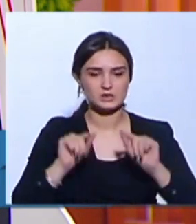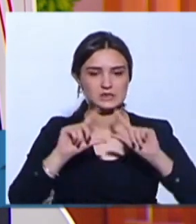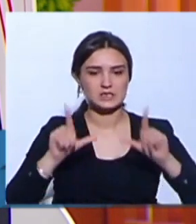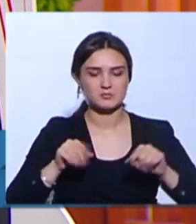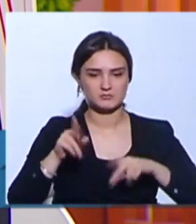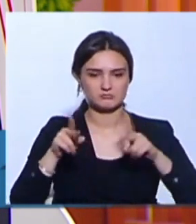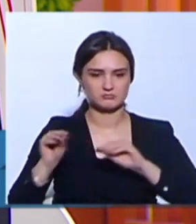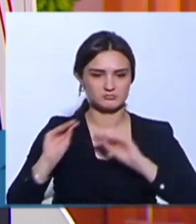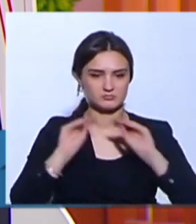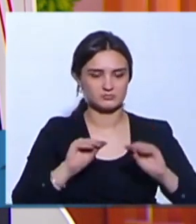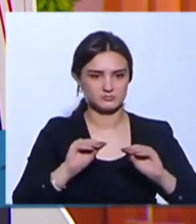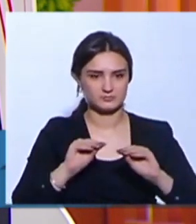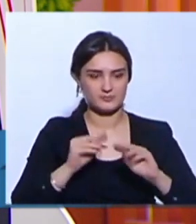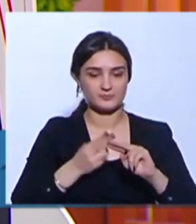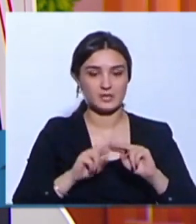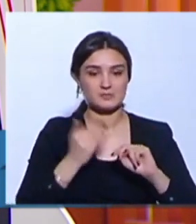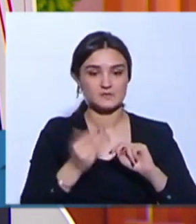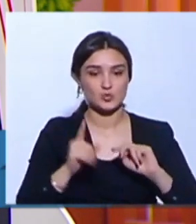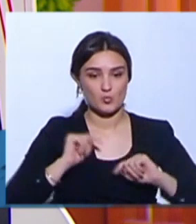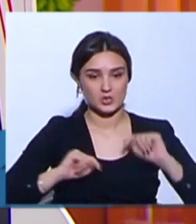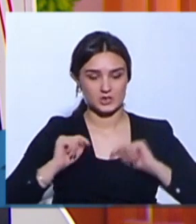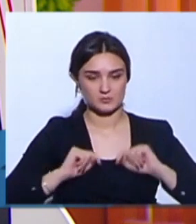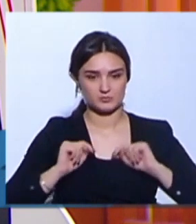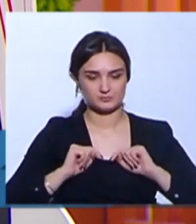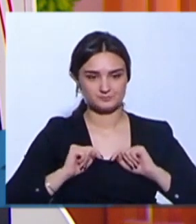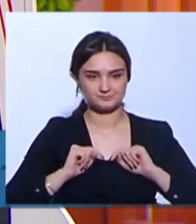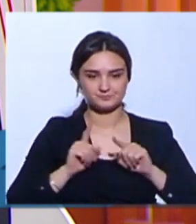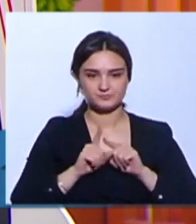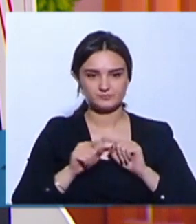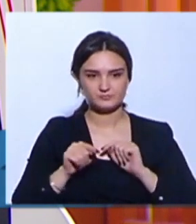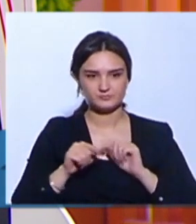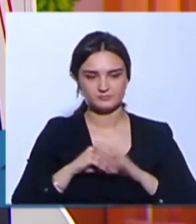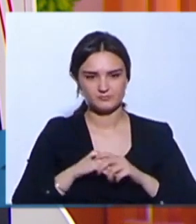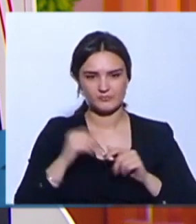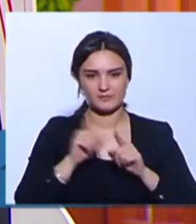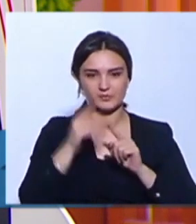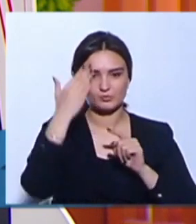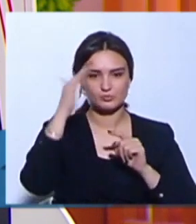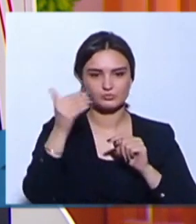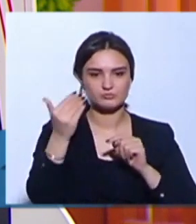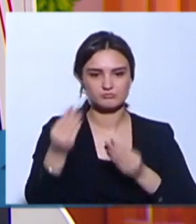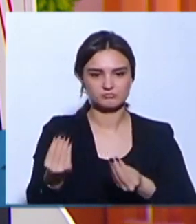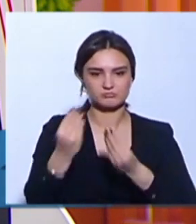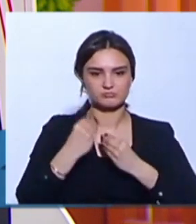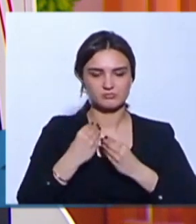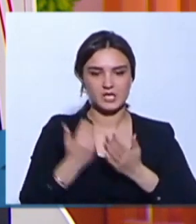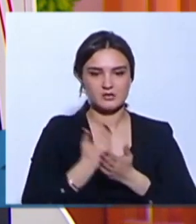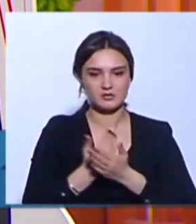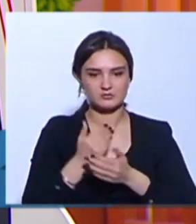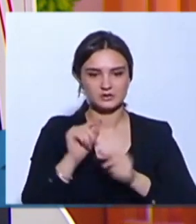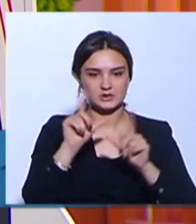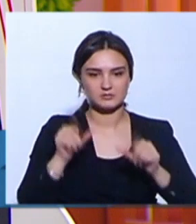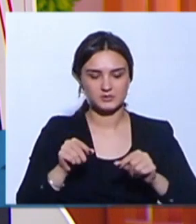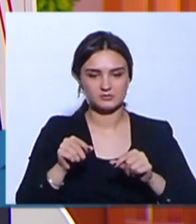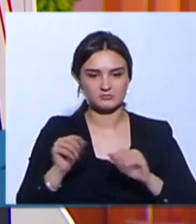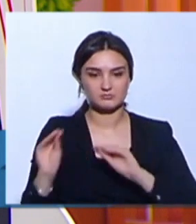თირკმლის გადანერგვა. იმისათვის, რომ ორგანიზმა უცხო სხეული ამ შემთხვევაში ახალგადანერგილი